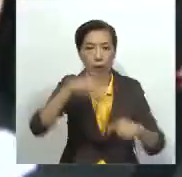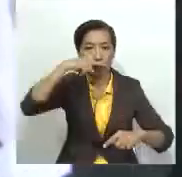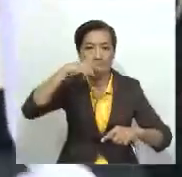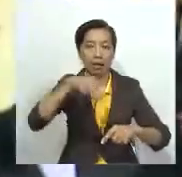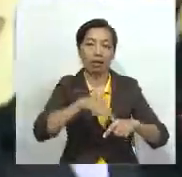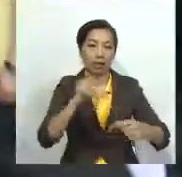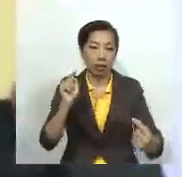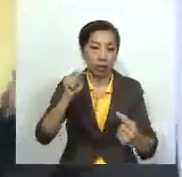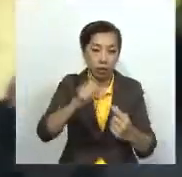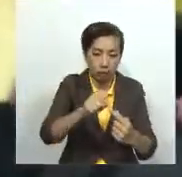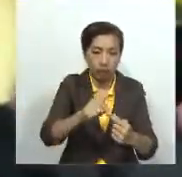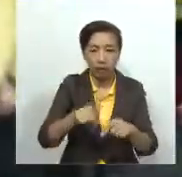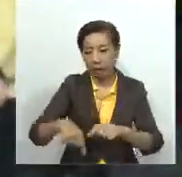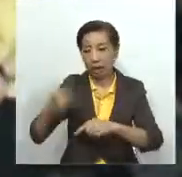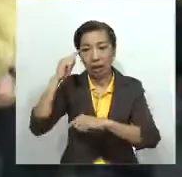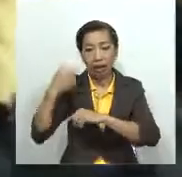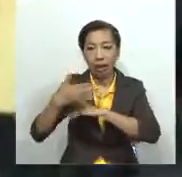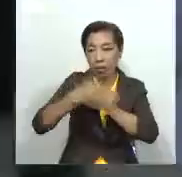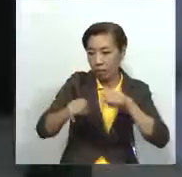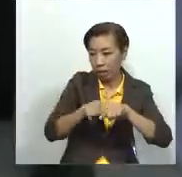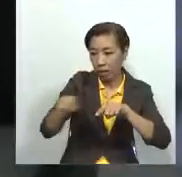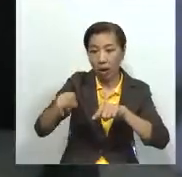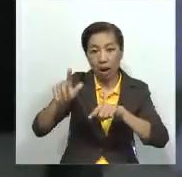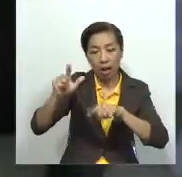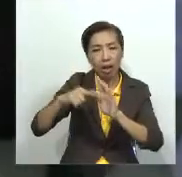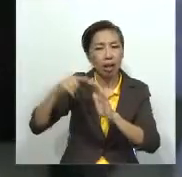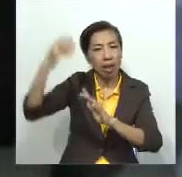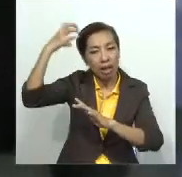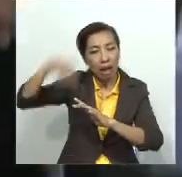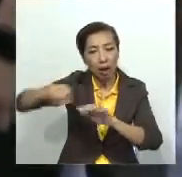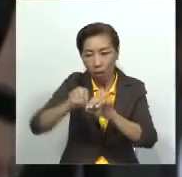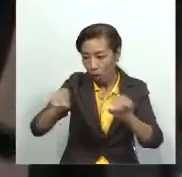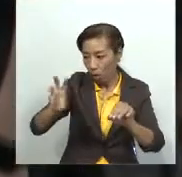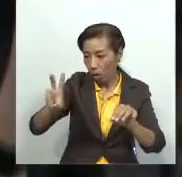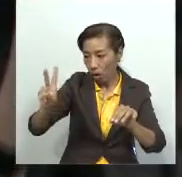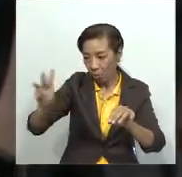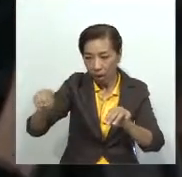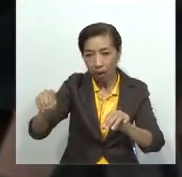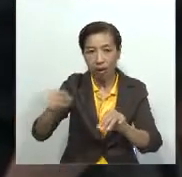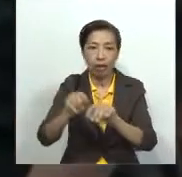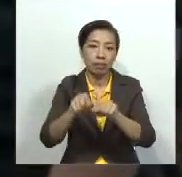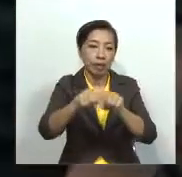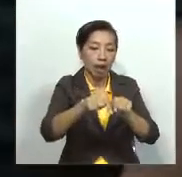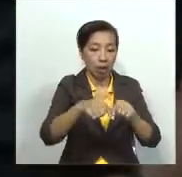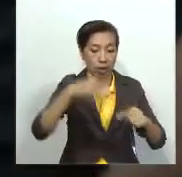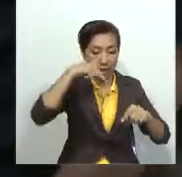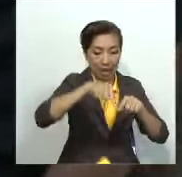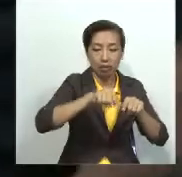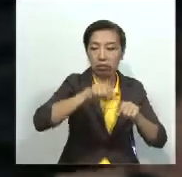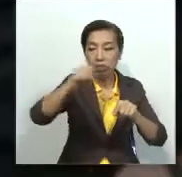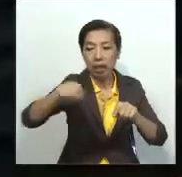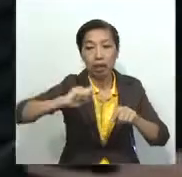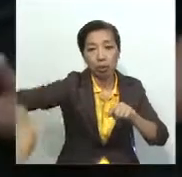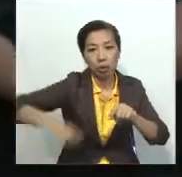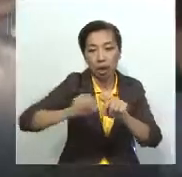ไฟอรัญประเทศลาว6กิโลเมตรและเชื่อมต่อไปยังสถานีรถไฟปอยเปตประเทศกัมพูชาอีกราว2กิโลเมตรด้านคุณบำรุงล้อเ